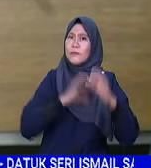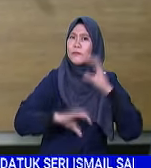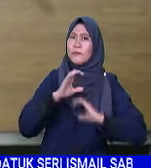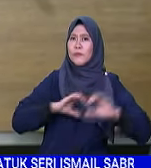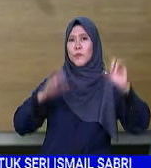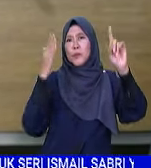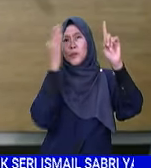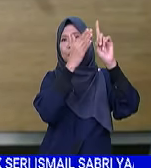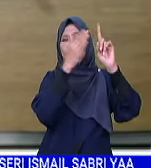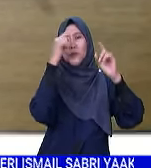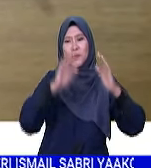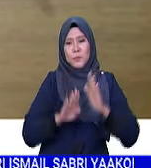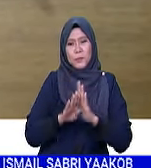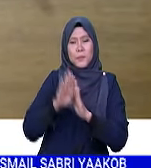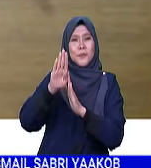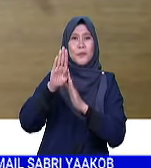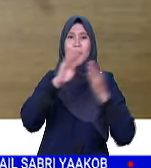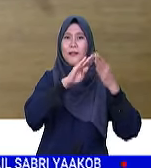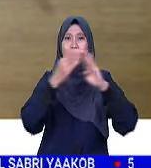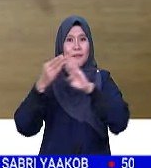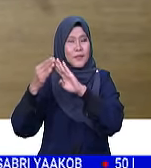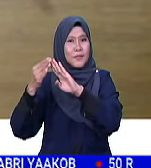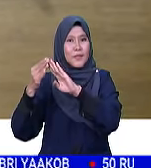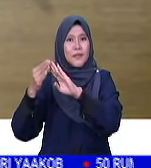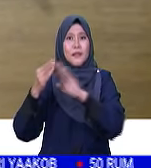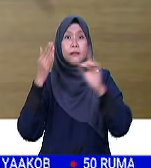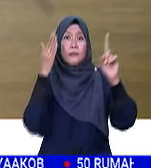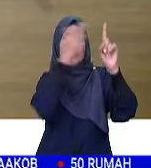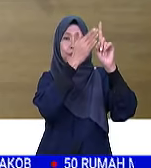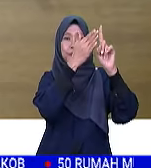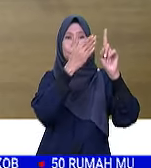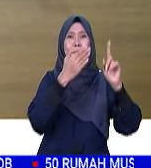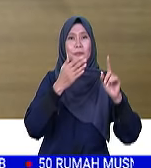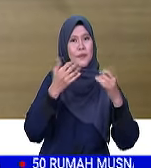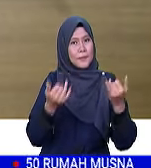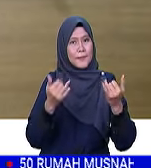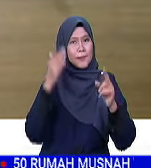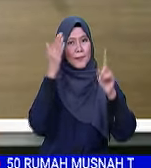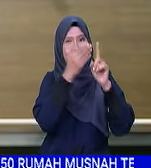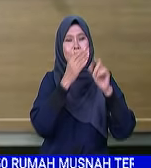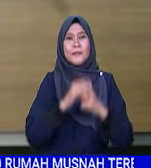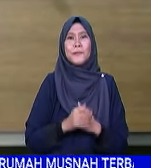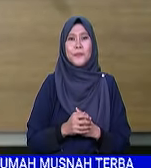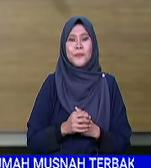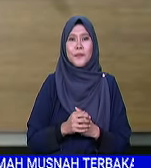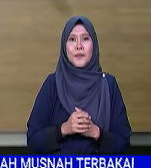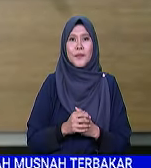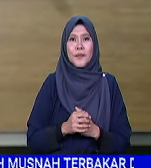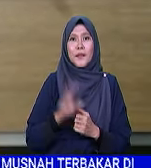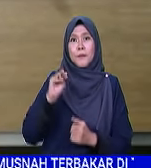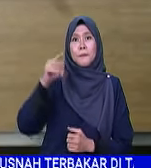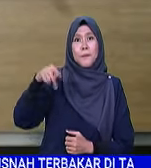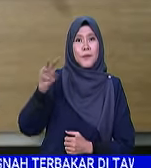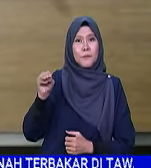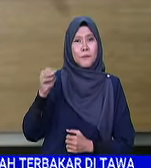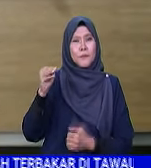dalam memacu pembangunan daerah. Dan Smart City adalah objektif yang kita sasarkan. Menuju ke arah itu, Majlis Perbandaran